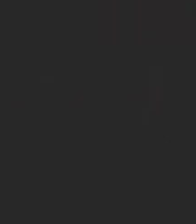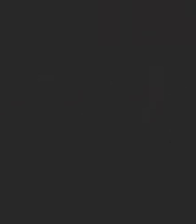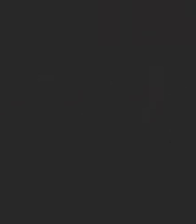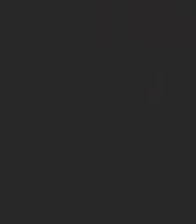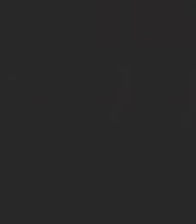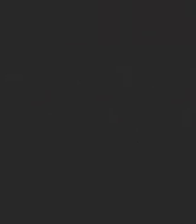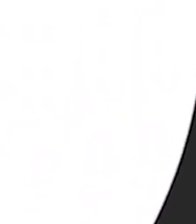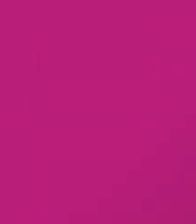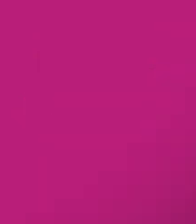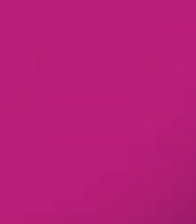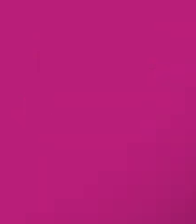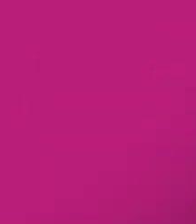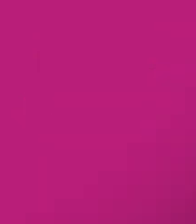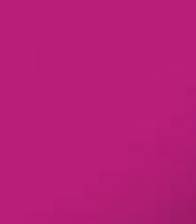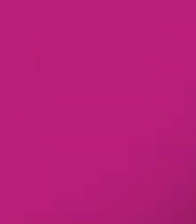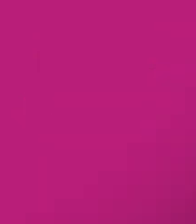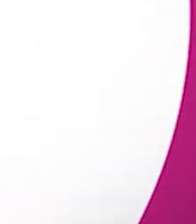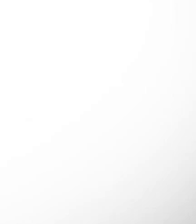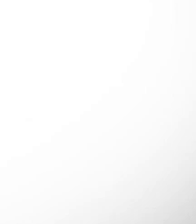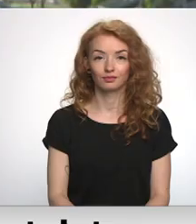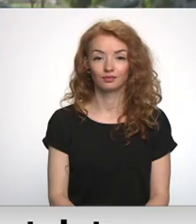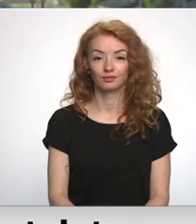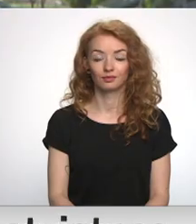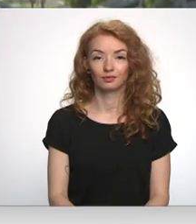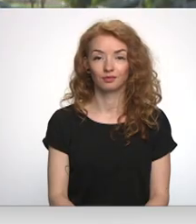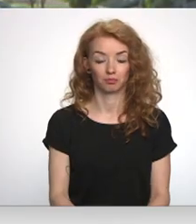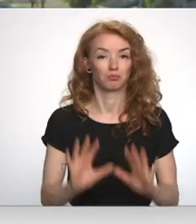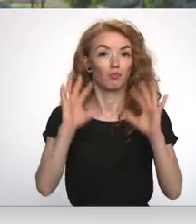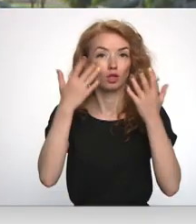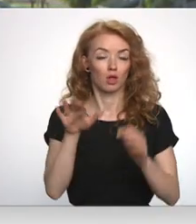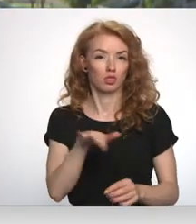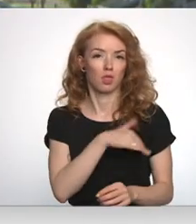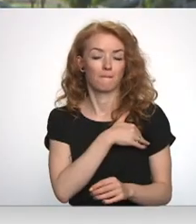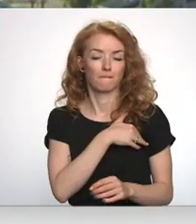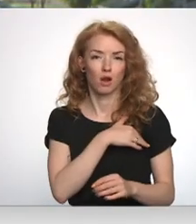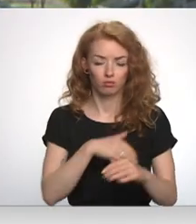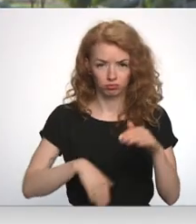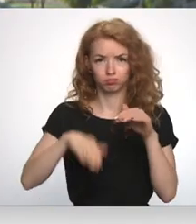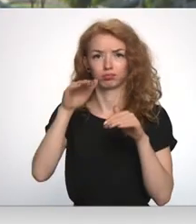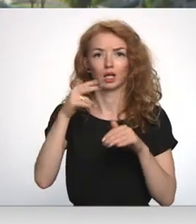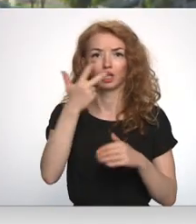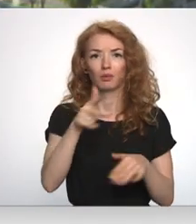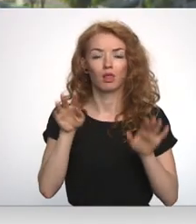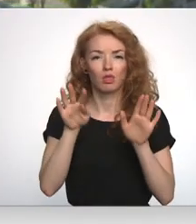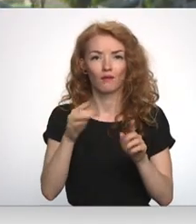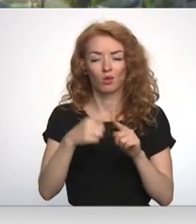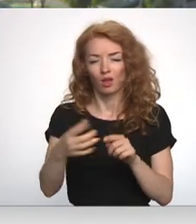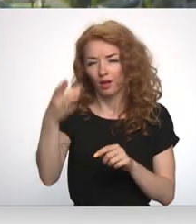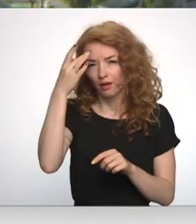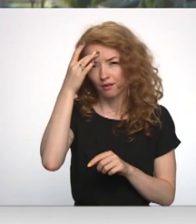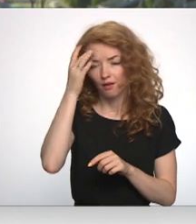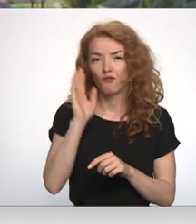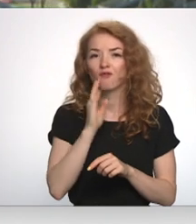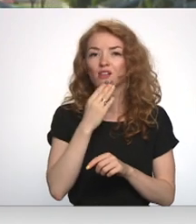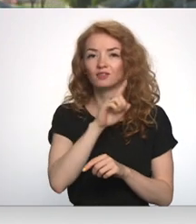Re! Viss ēters ir te! Pēkšņa temperatūra līdz pat 39 grādiem un galvas sāpes